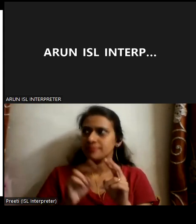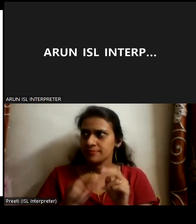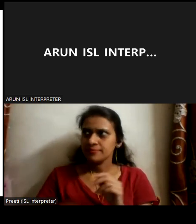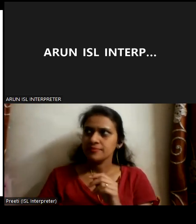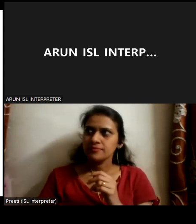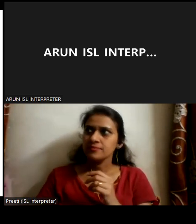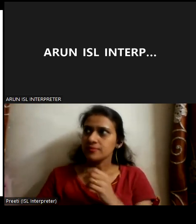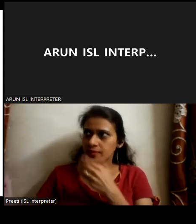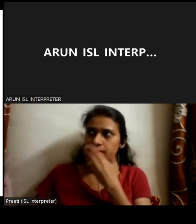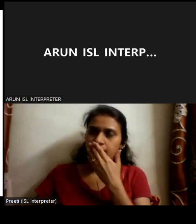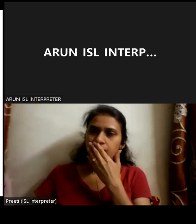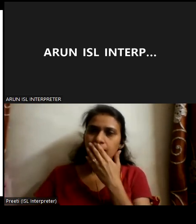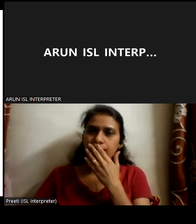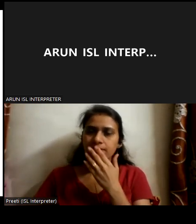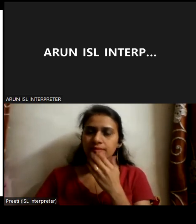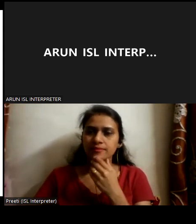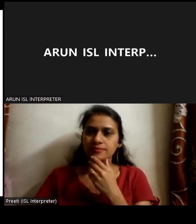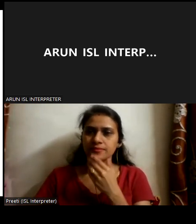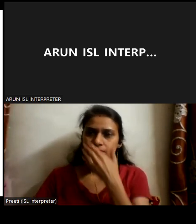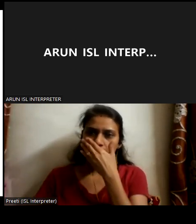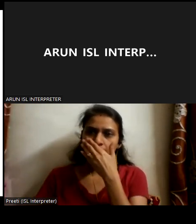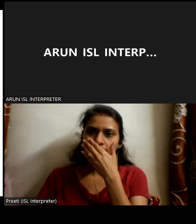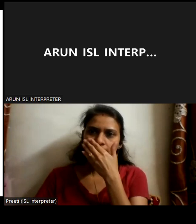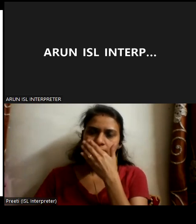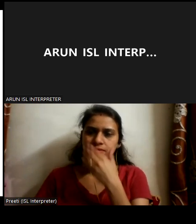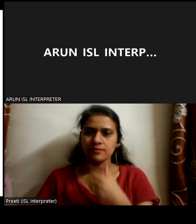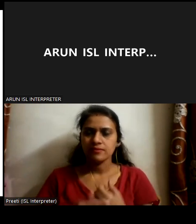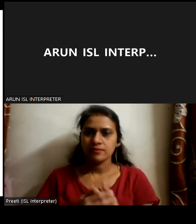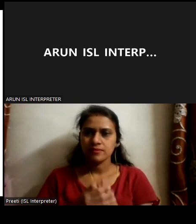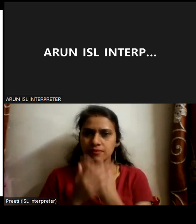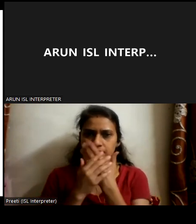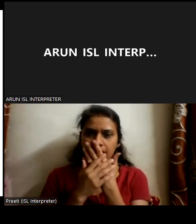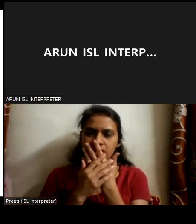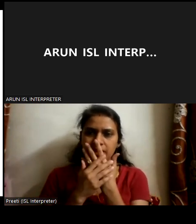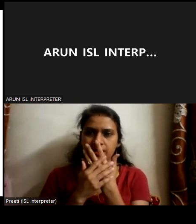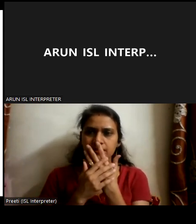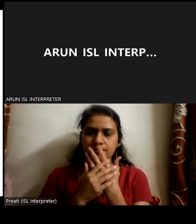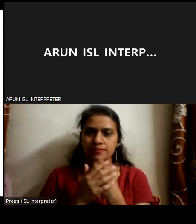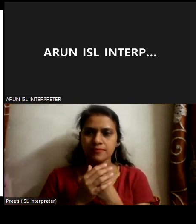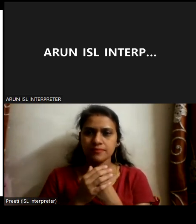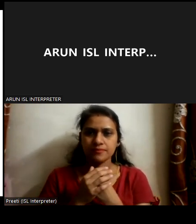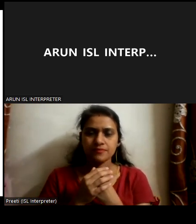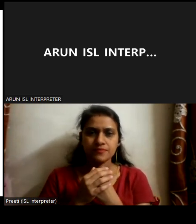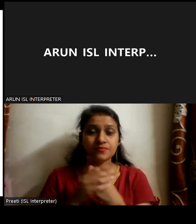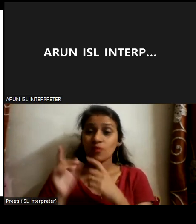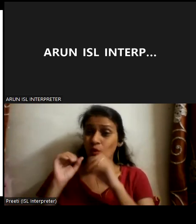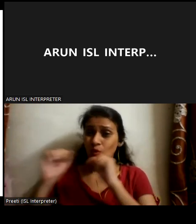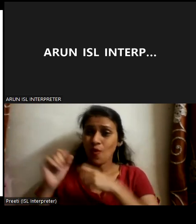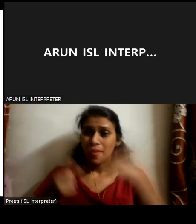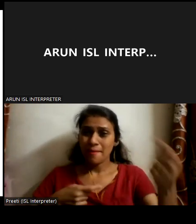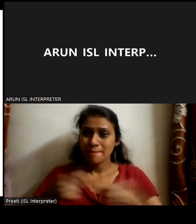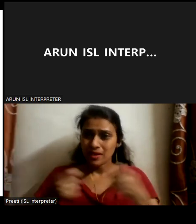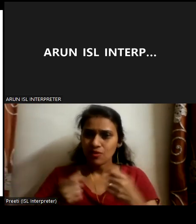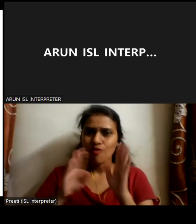थर्ड इज वेयर वी लुक इनटू अ ग्रुप कमिंग टुगेदर, ओन अ बिजनेस एंड टेक इट फर्दर.